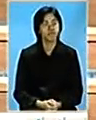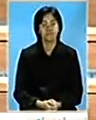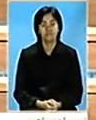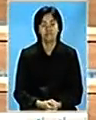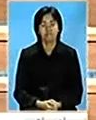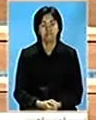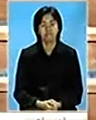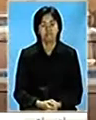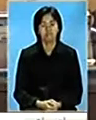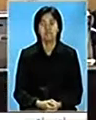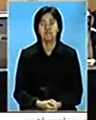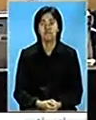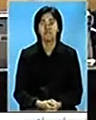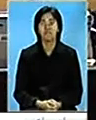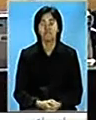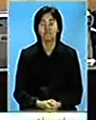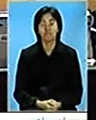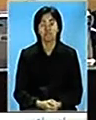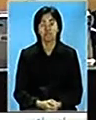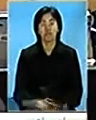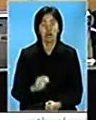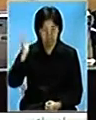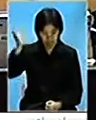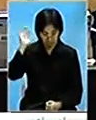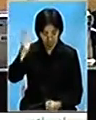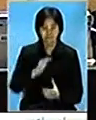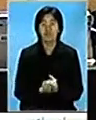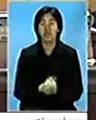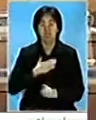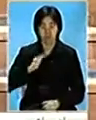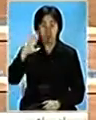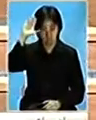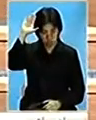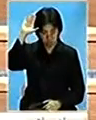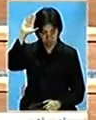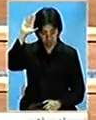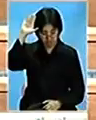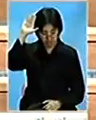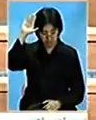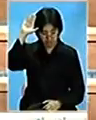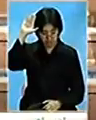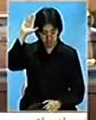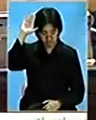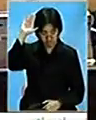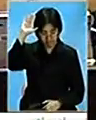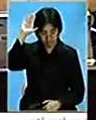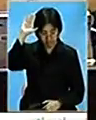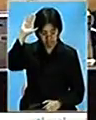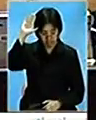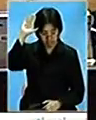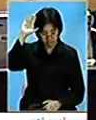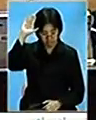จะอภิปรายไหมครับ อภิปรายครับแล้วก็จะประท้วงผู้ที ่เดี๋ยวนะ